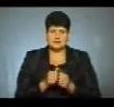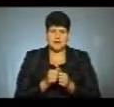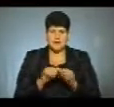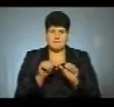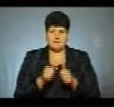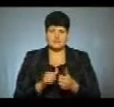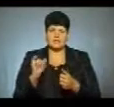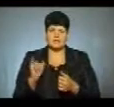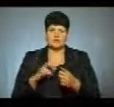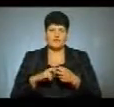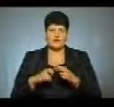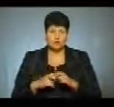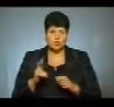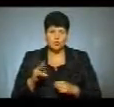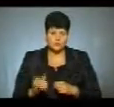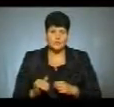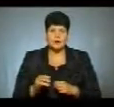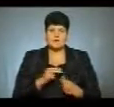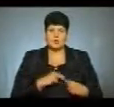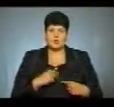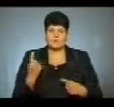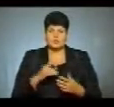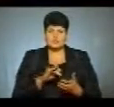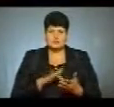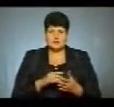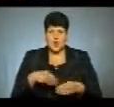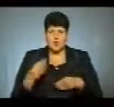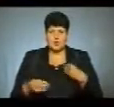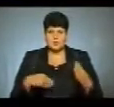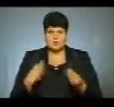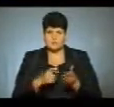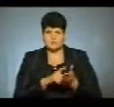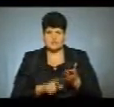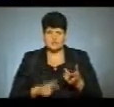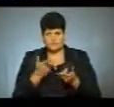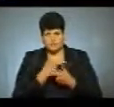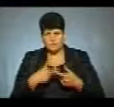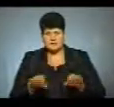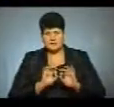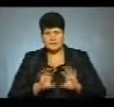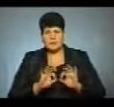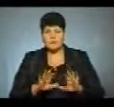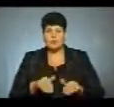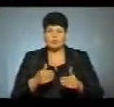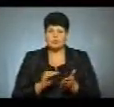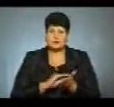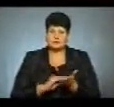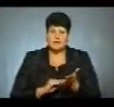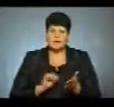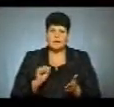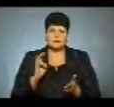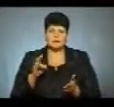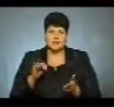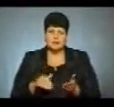пам'ятника Івану Франку. Працівники обласного центру громадського здоров'я роздають перехожим інформаційні буклети і пропонують заповнити анкету, з